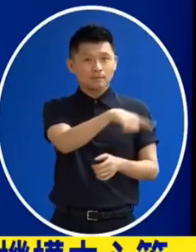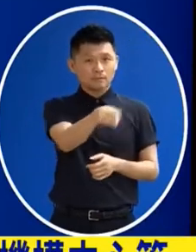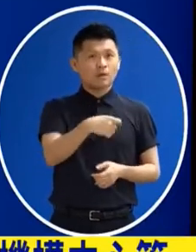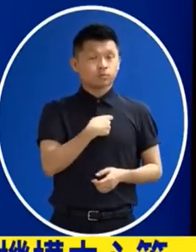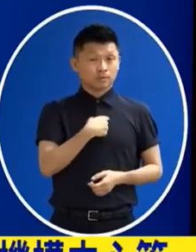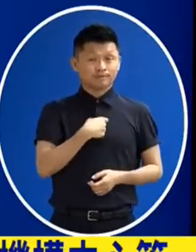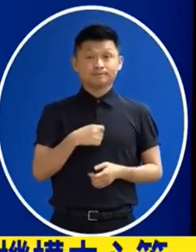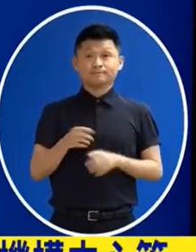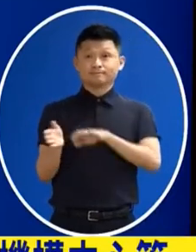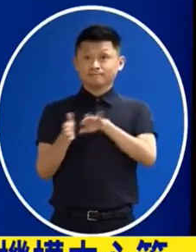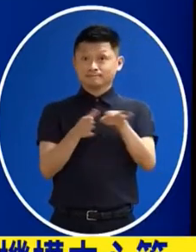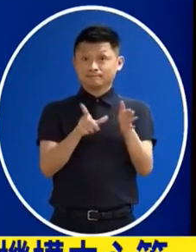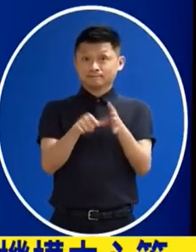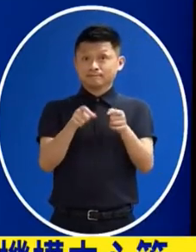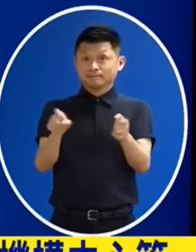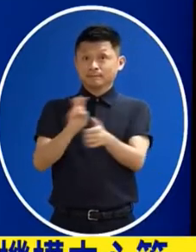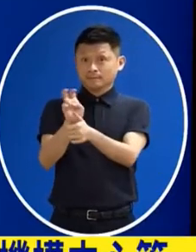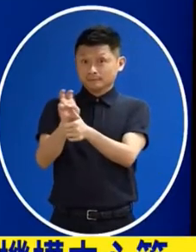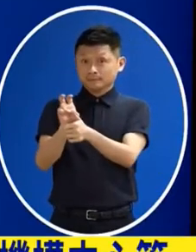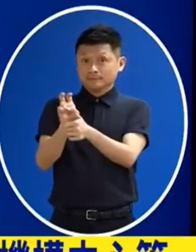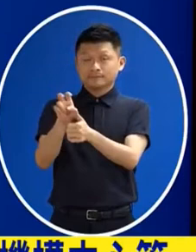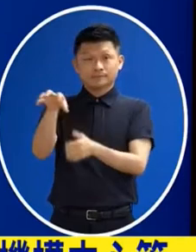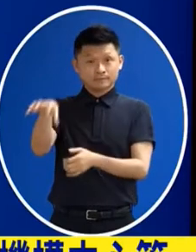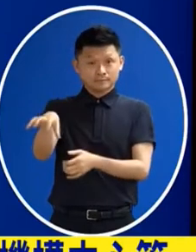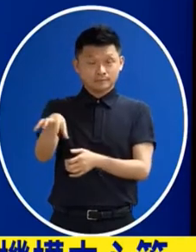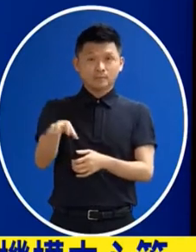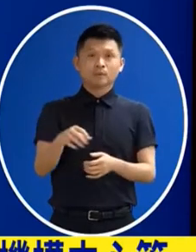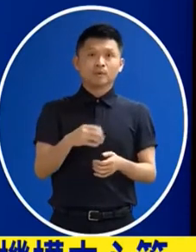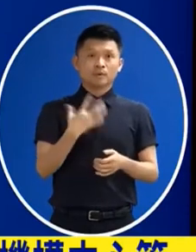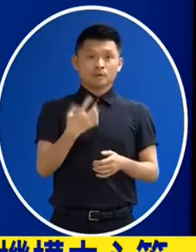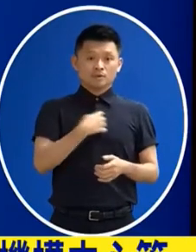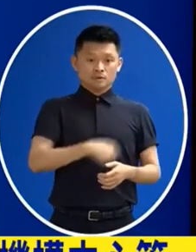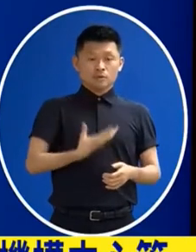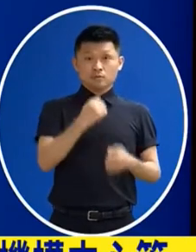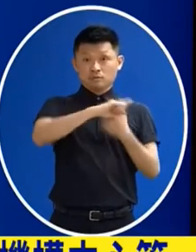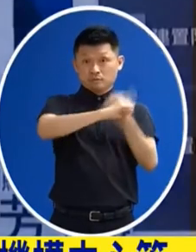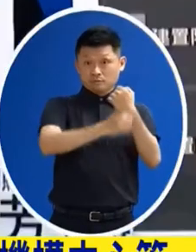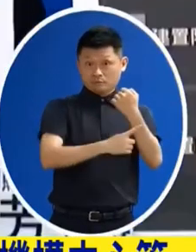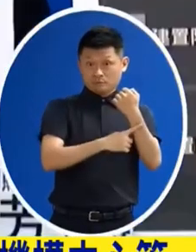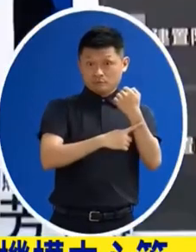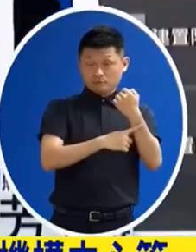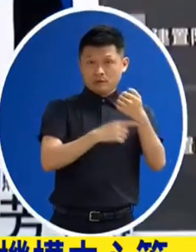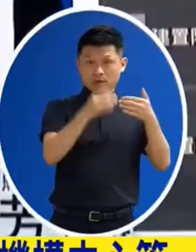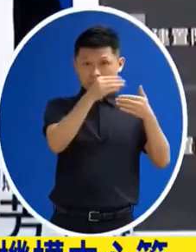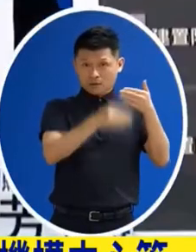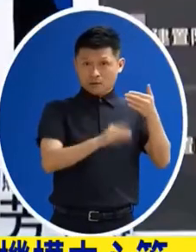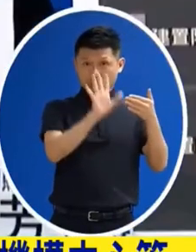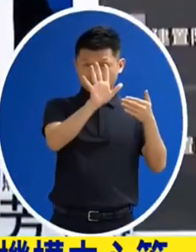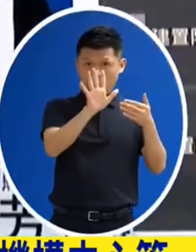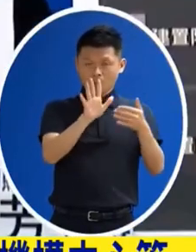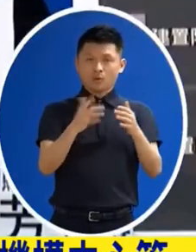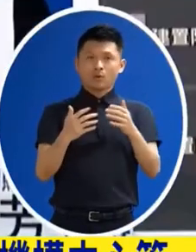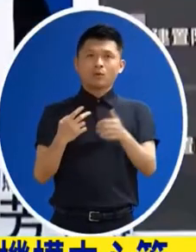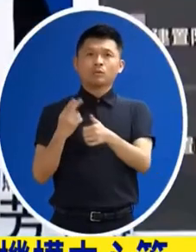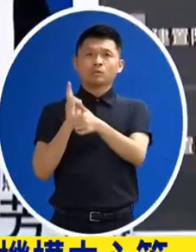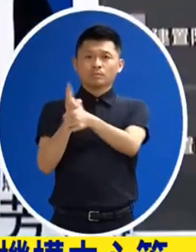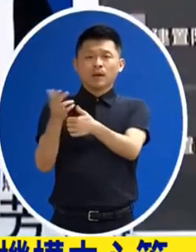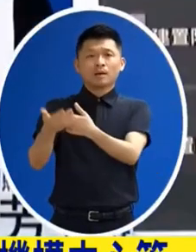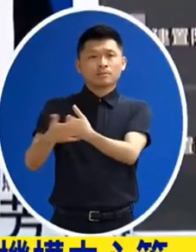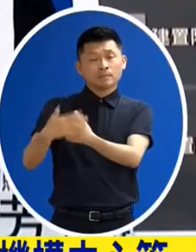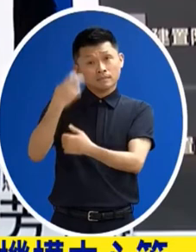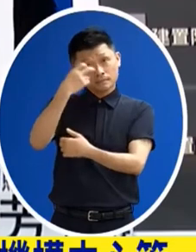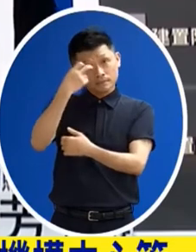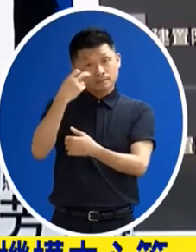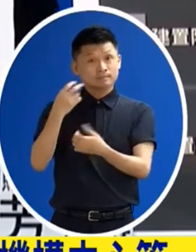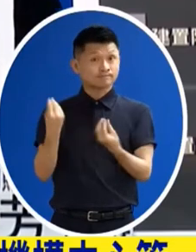照机构或者是在生权法底下有一种服务样态叫做家庭托顾服务，那它基本上这样的一